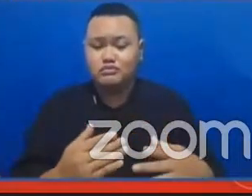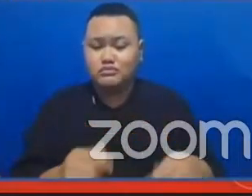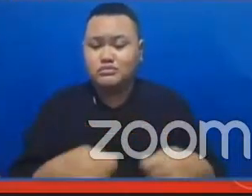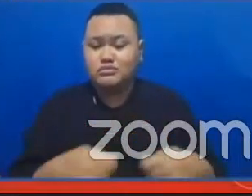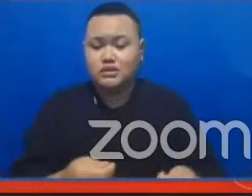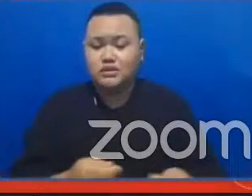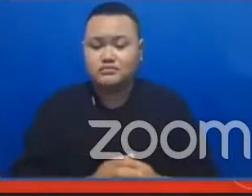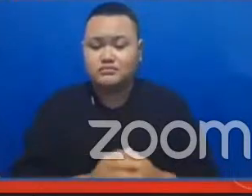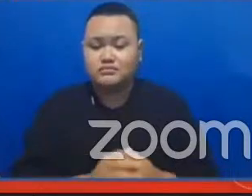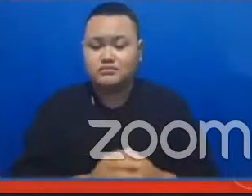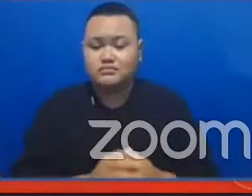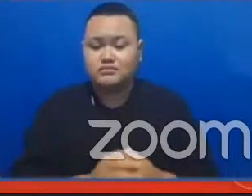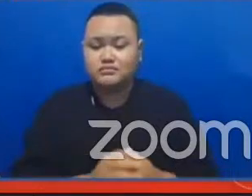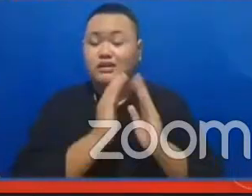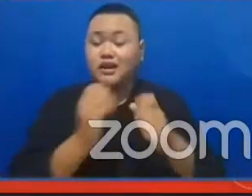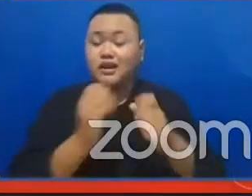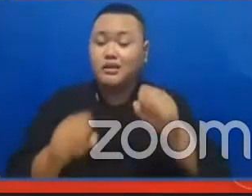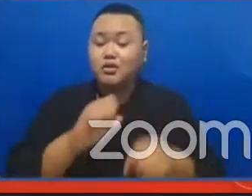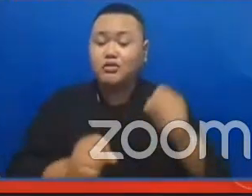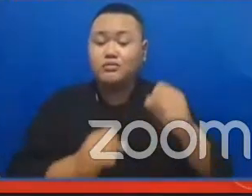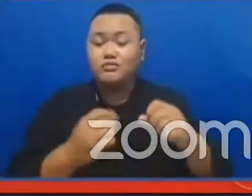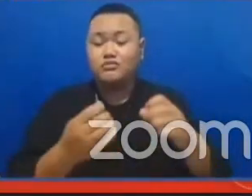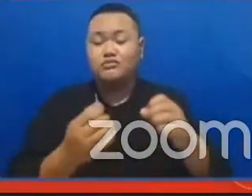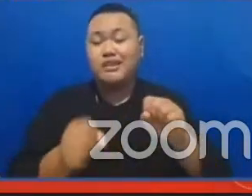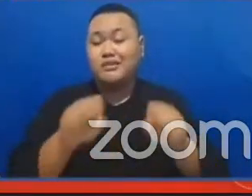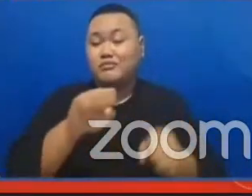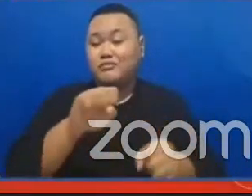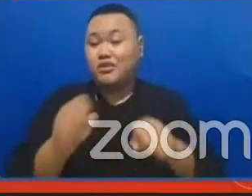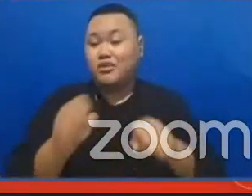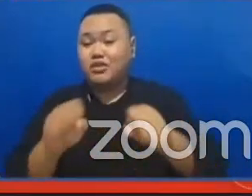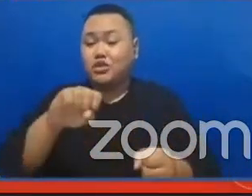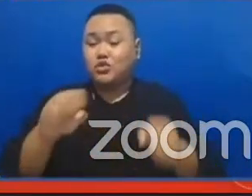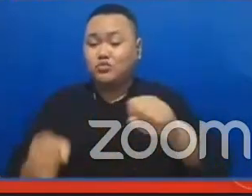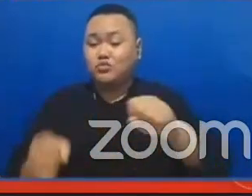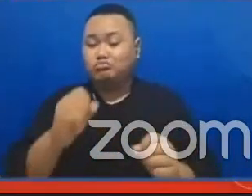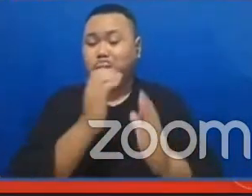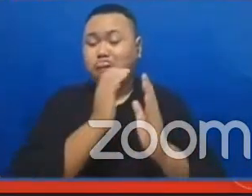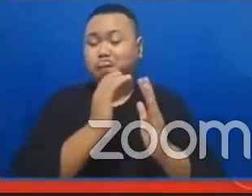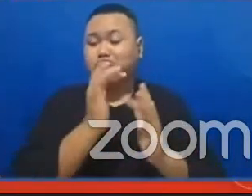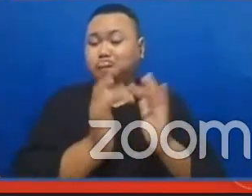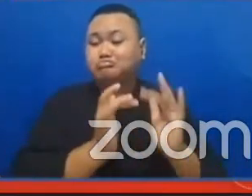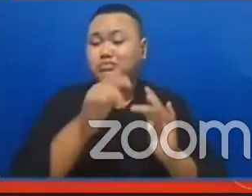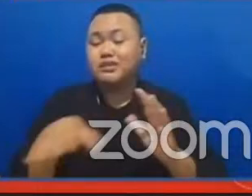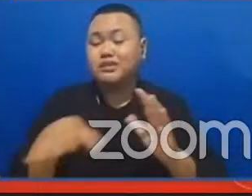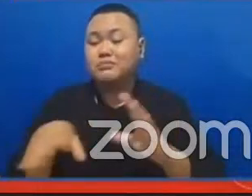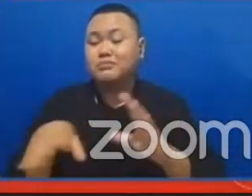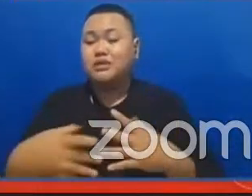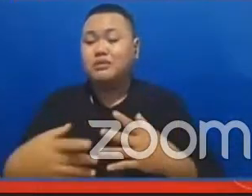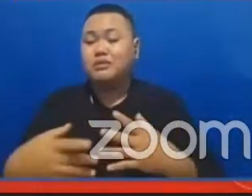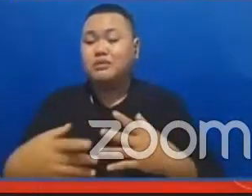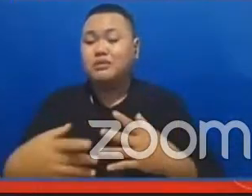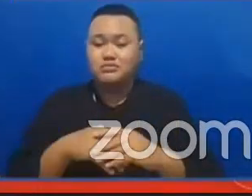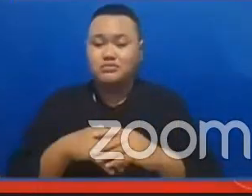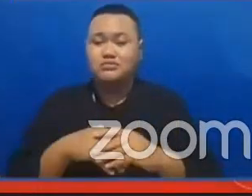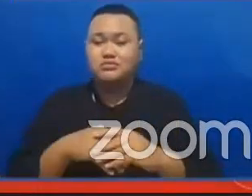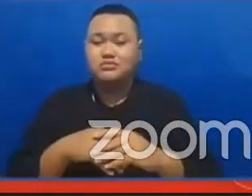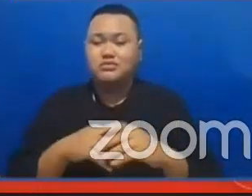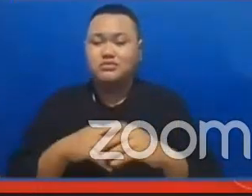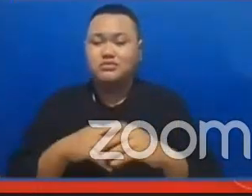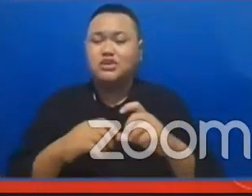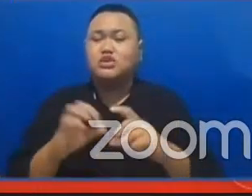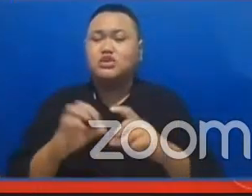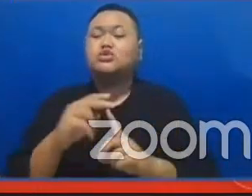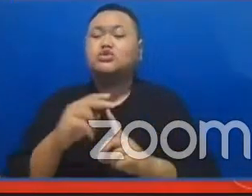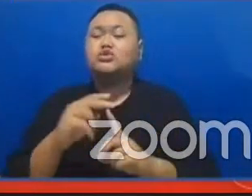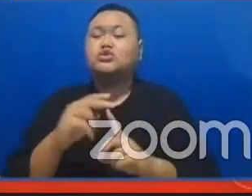Maya ini berupa software komputer yang memiliki kemampuan untuk melakukan modeling peralatan komputer